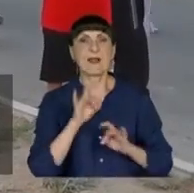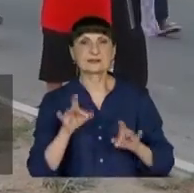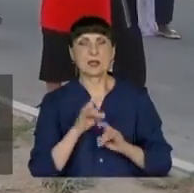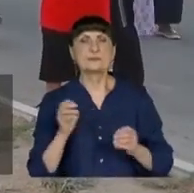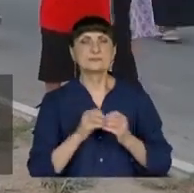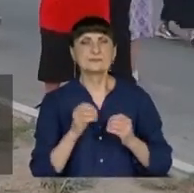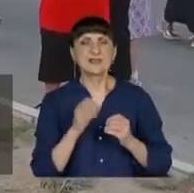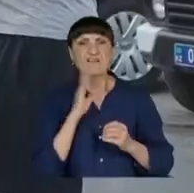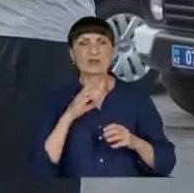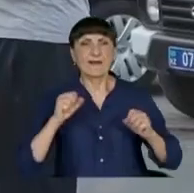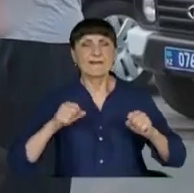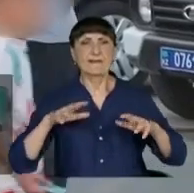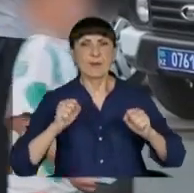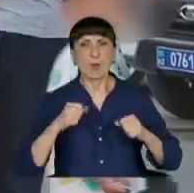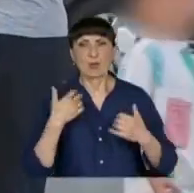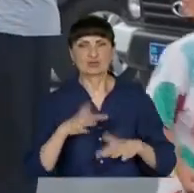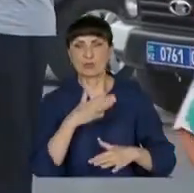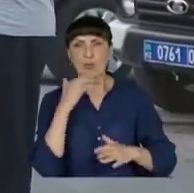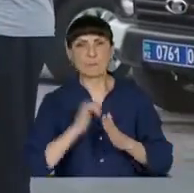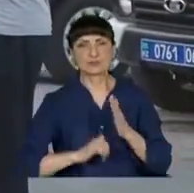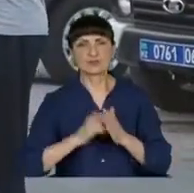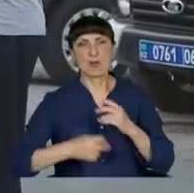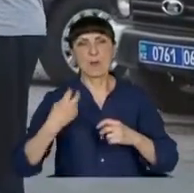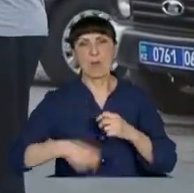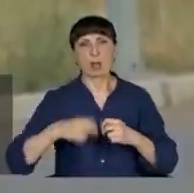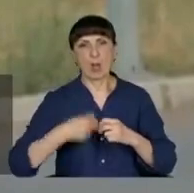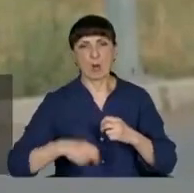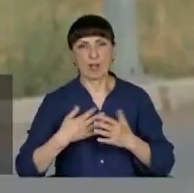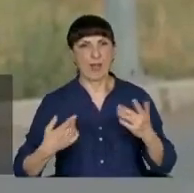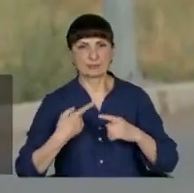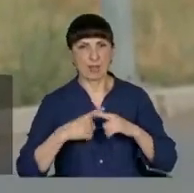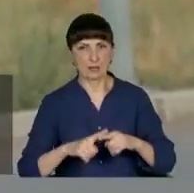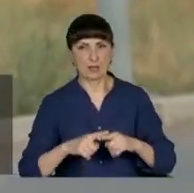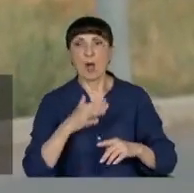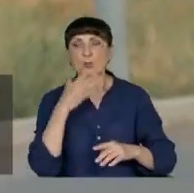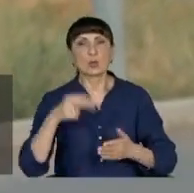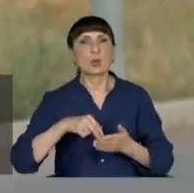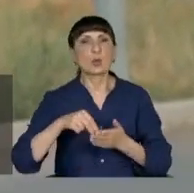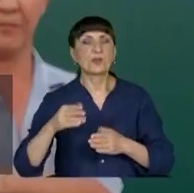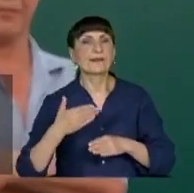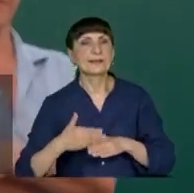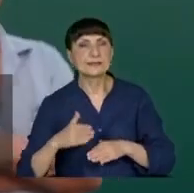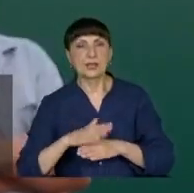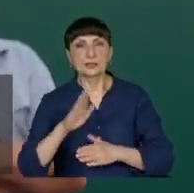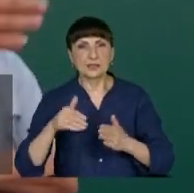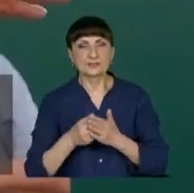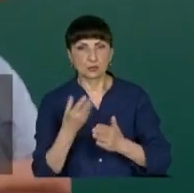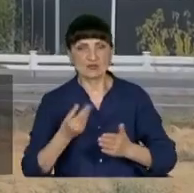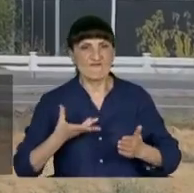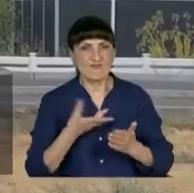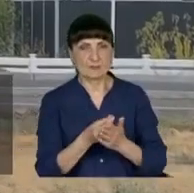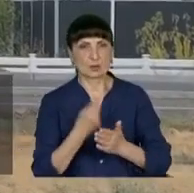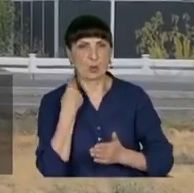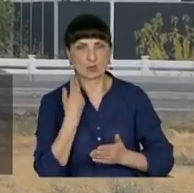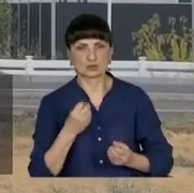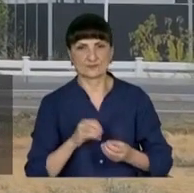бесконечные перебои со светом уже не раз становились причиной поломки бытовой техники А ведь многие купили её в кредит и до сих пор не выплатили долги